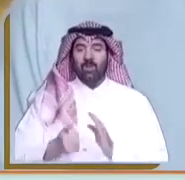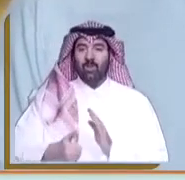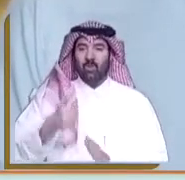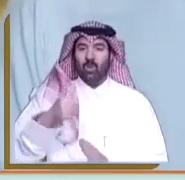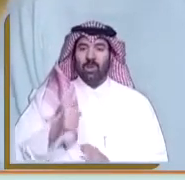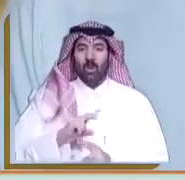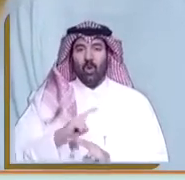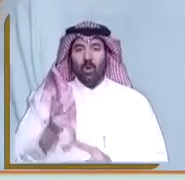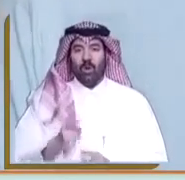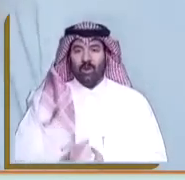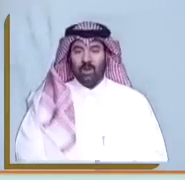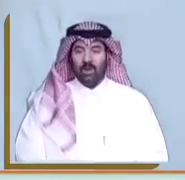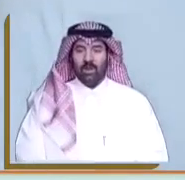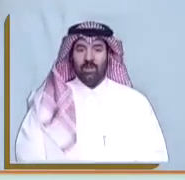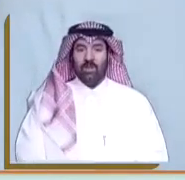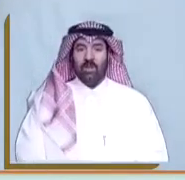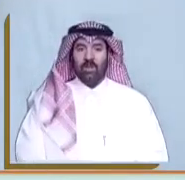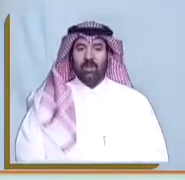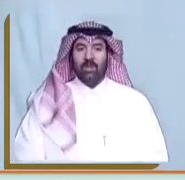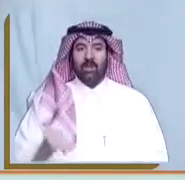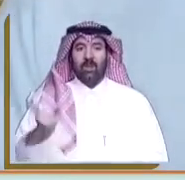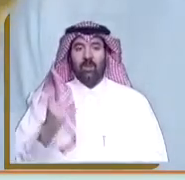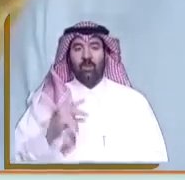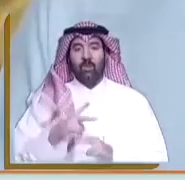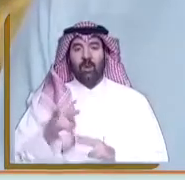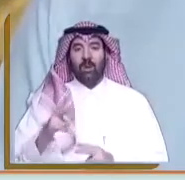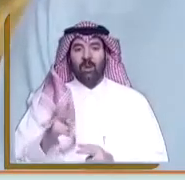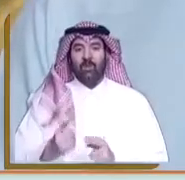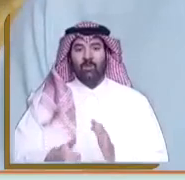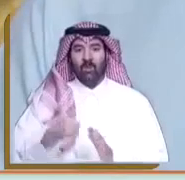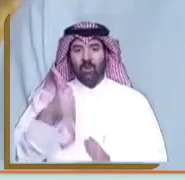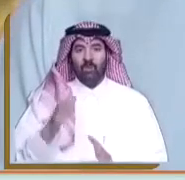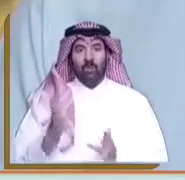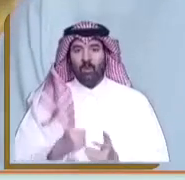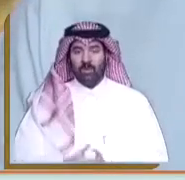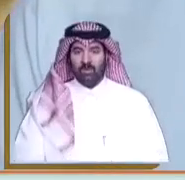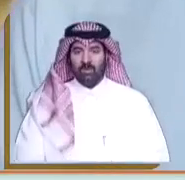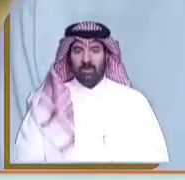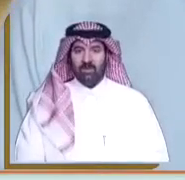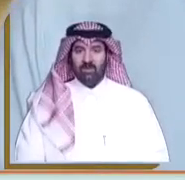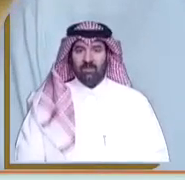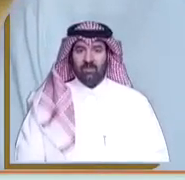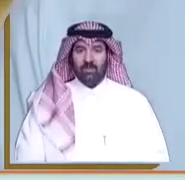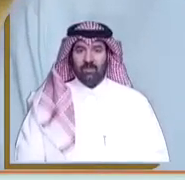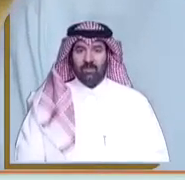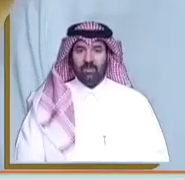الأخرى. يعني من الذي نال الشرف هذه الليلة خالد؟